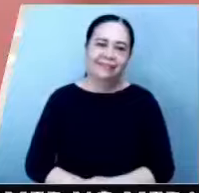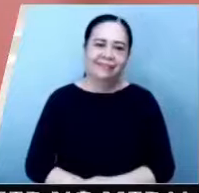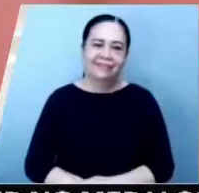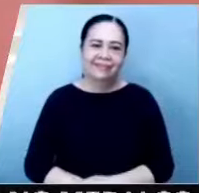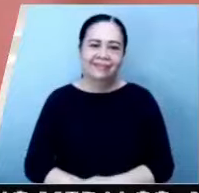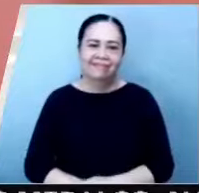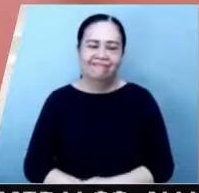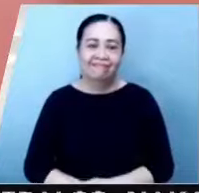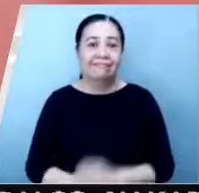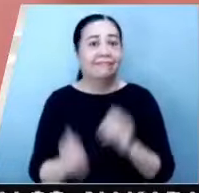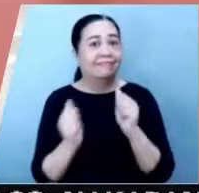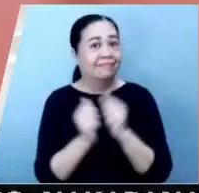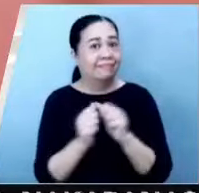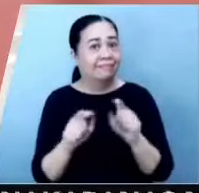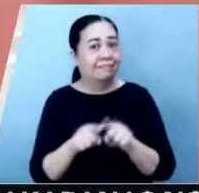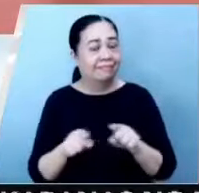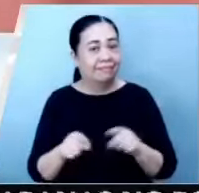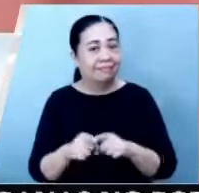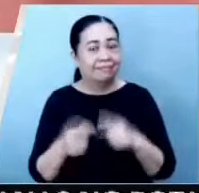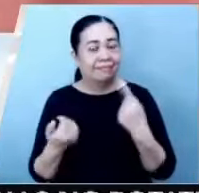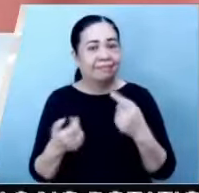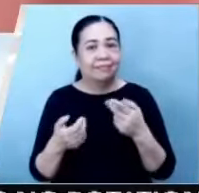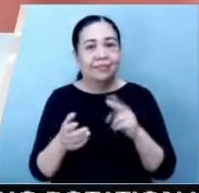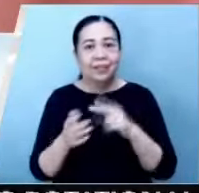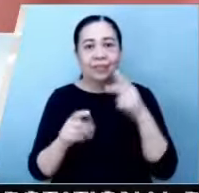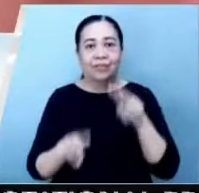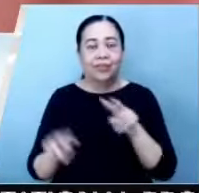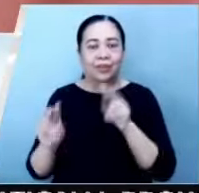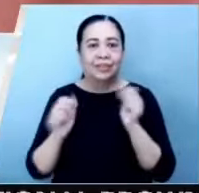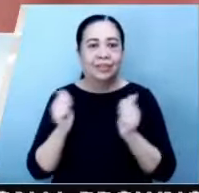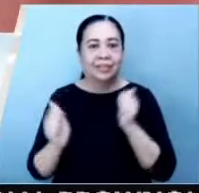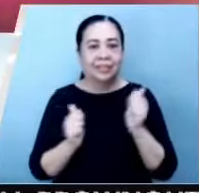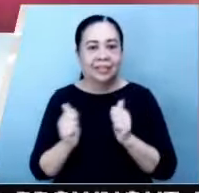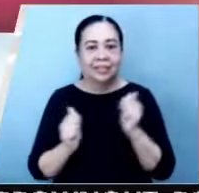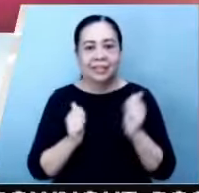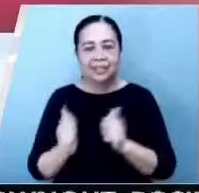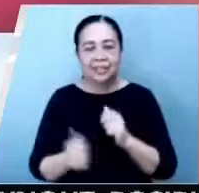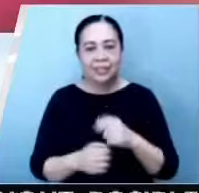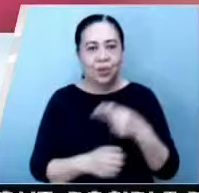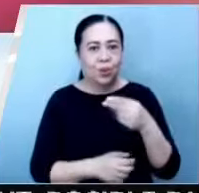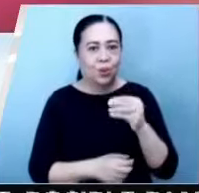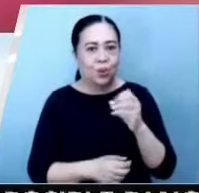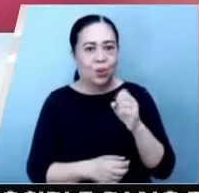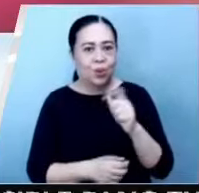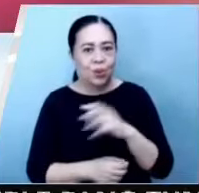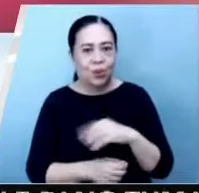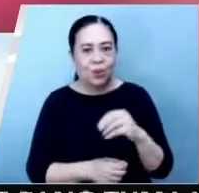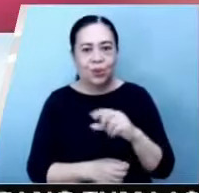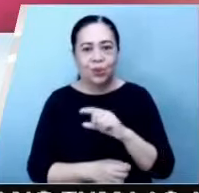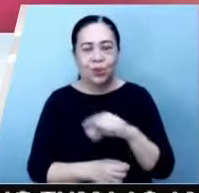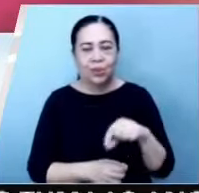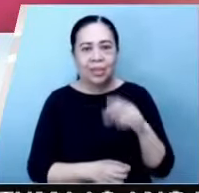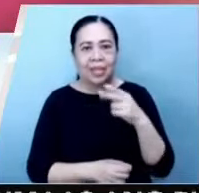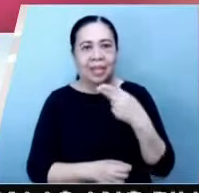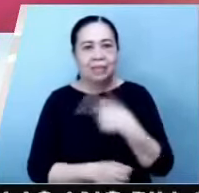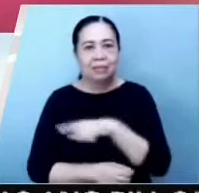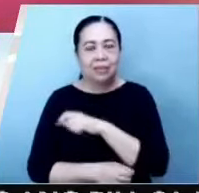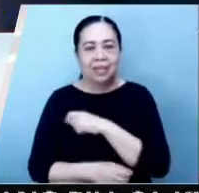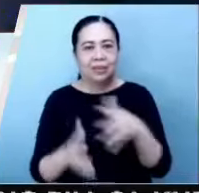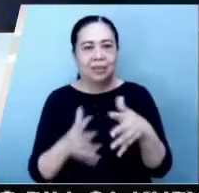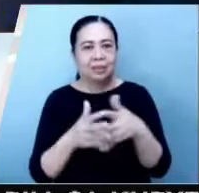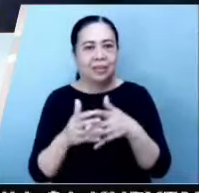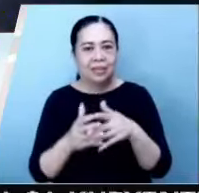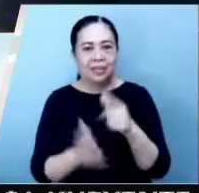Kasama rin sa Sign for Stardom 2024 ang actress, host at reyna Hispano-Americana